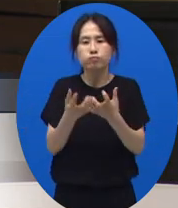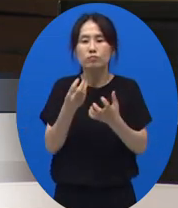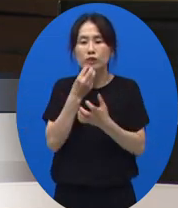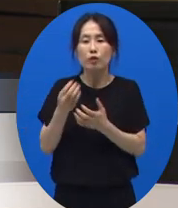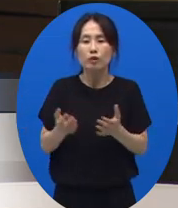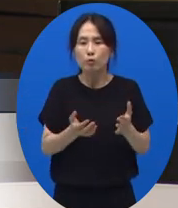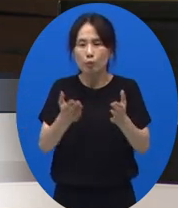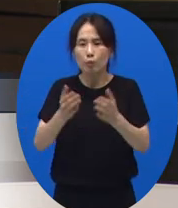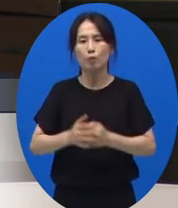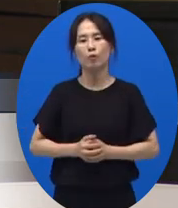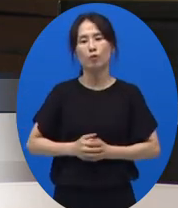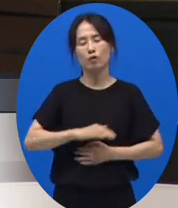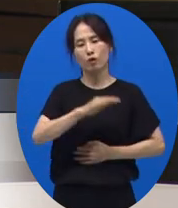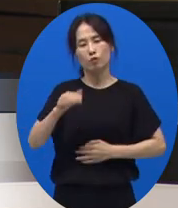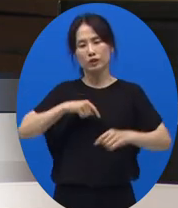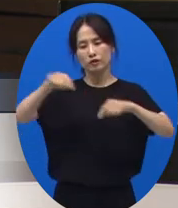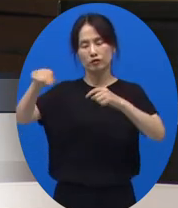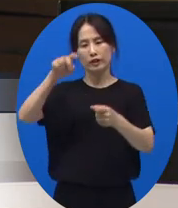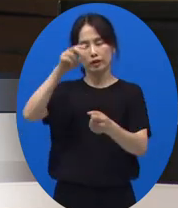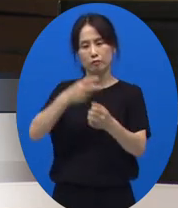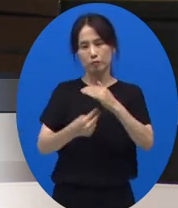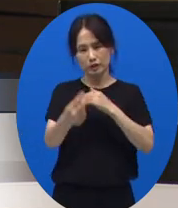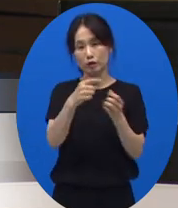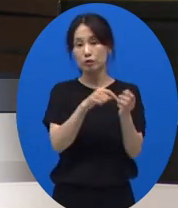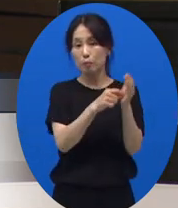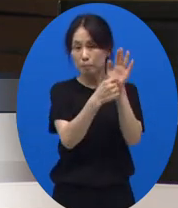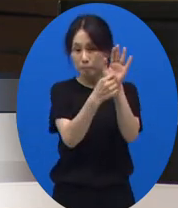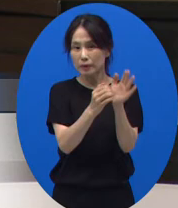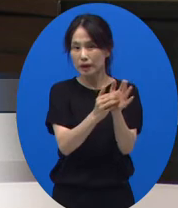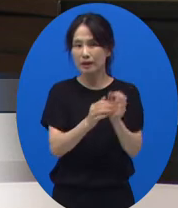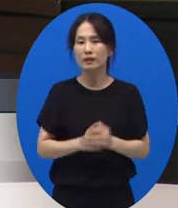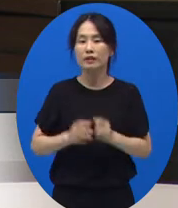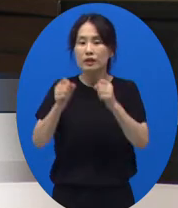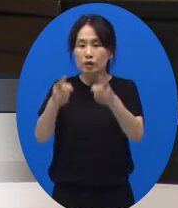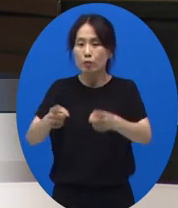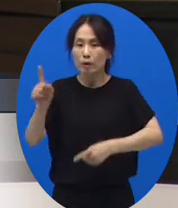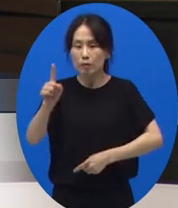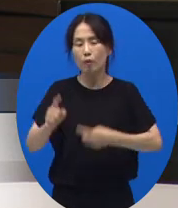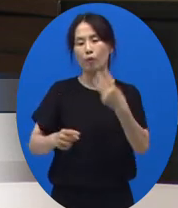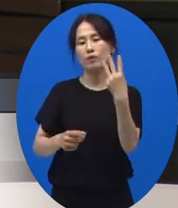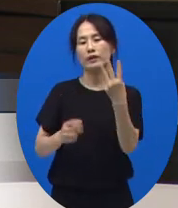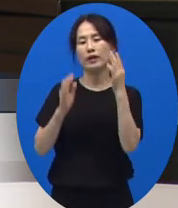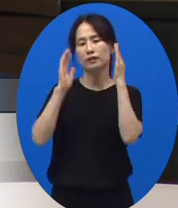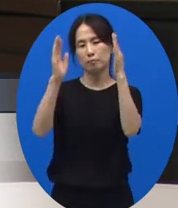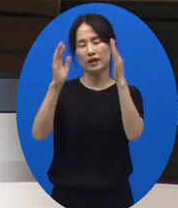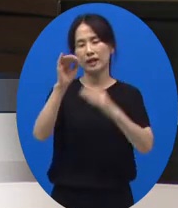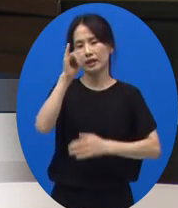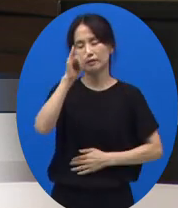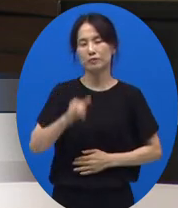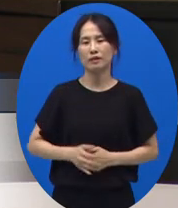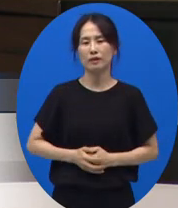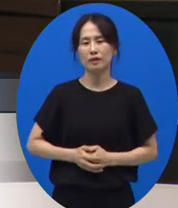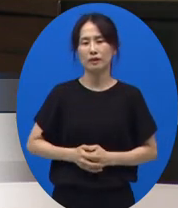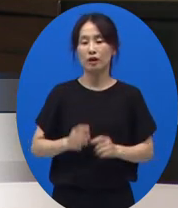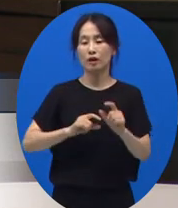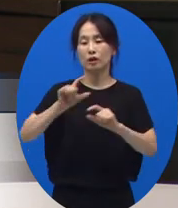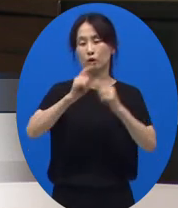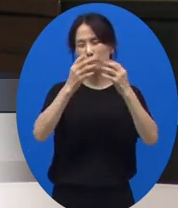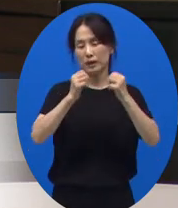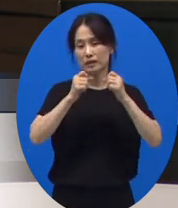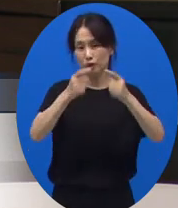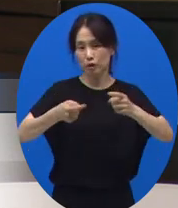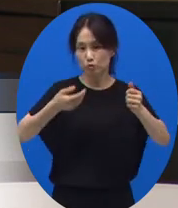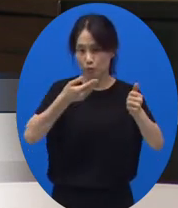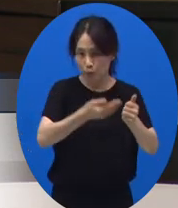경기도를 저희 정책 비전으로 제시를 했고요. 이 기회 역시 세 가지 방향성으로 제시를 했습니다. 더